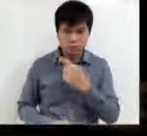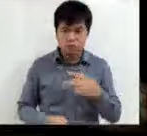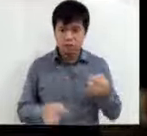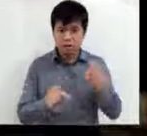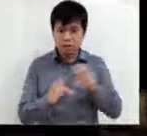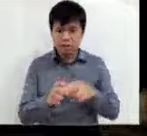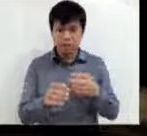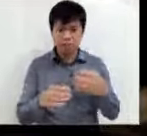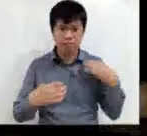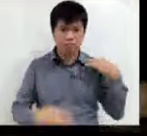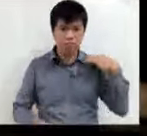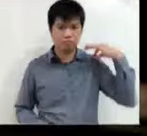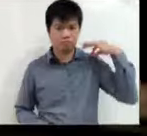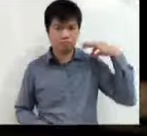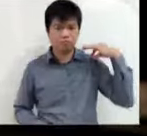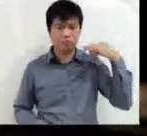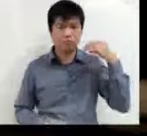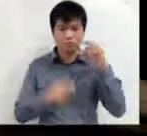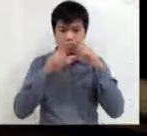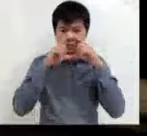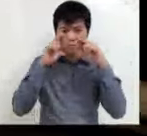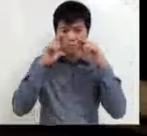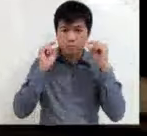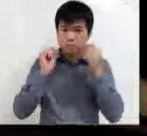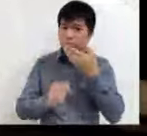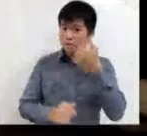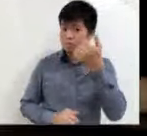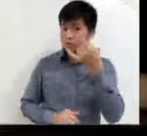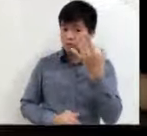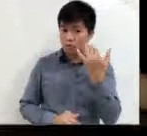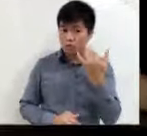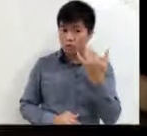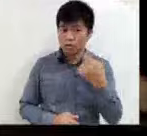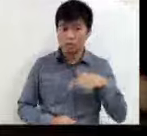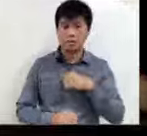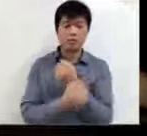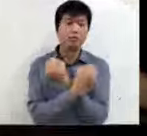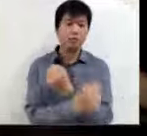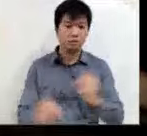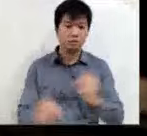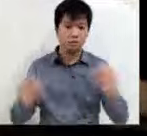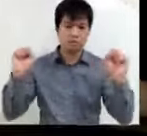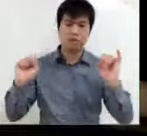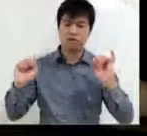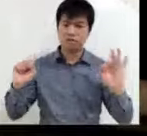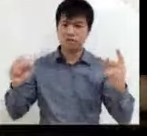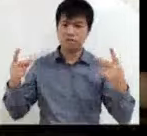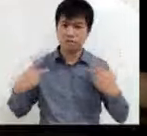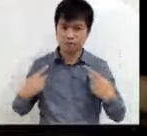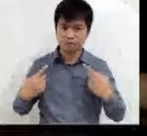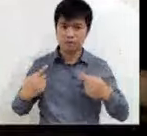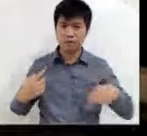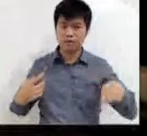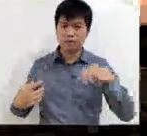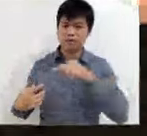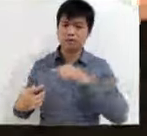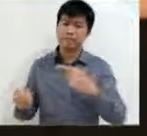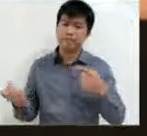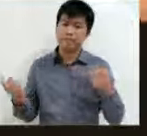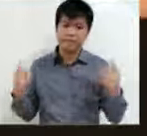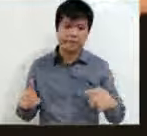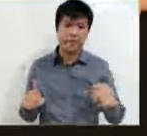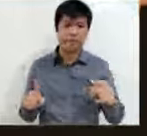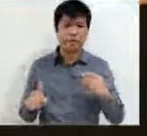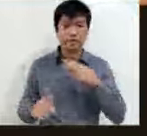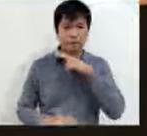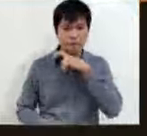tong nakamask ay ano, para safe din po if ever man kung may virus.